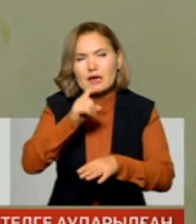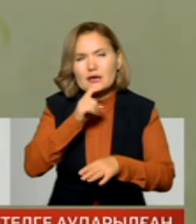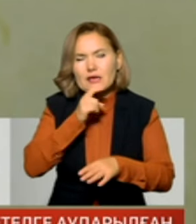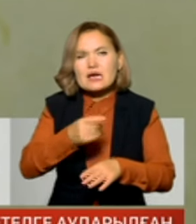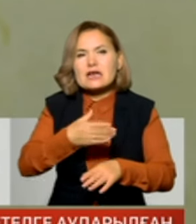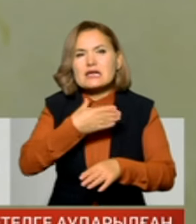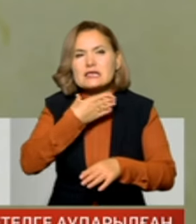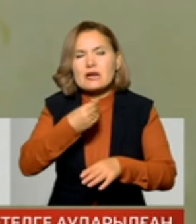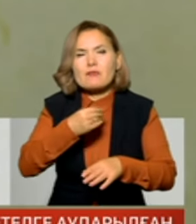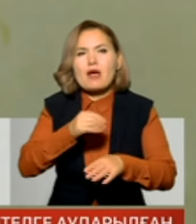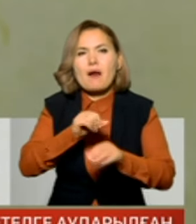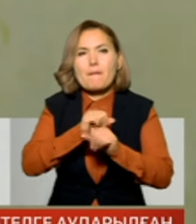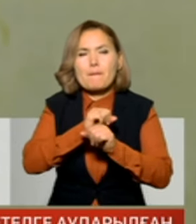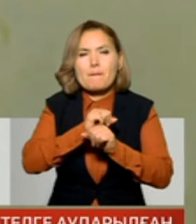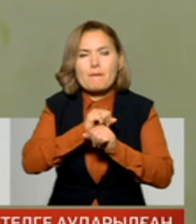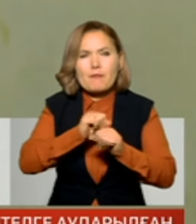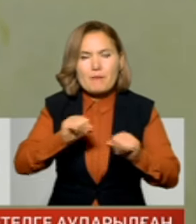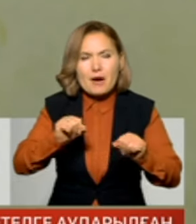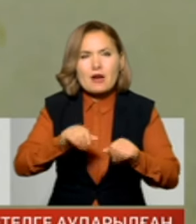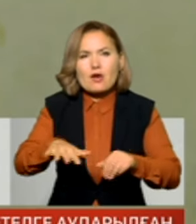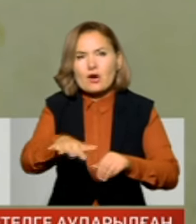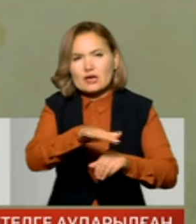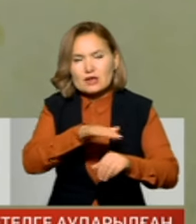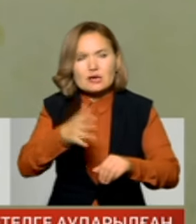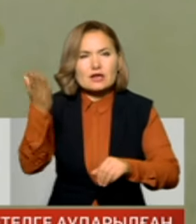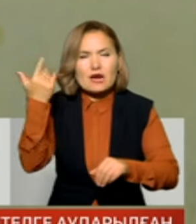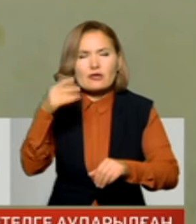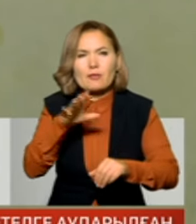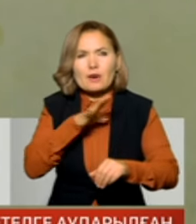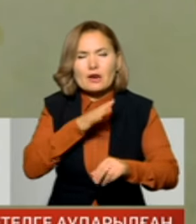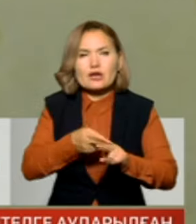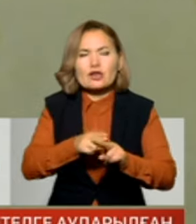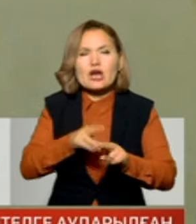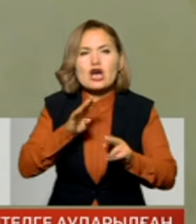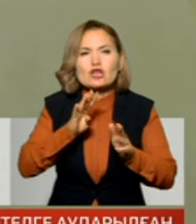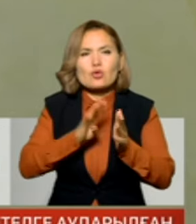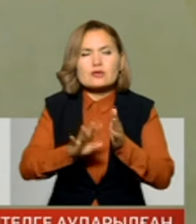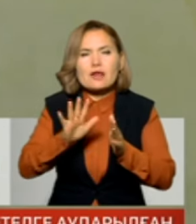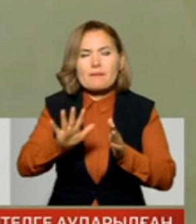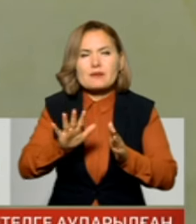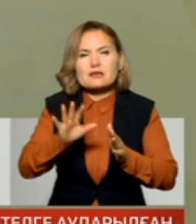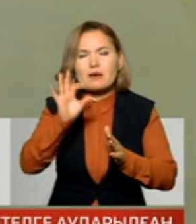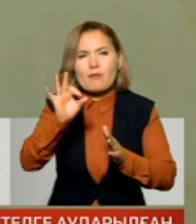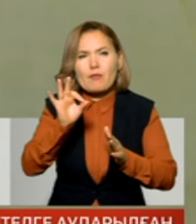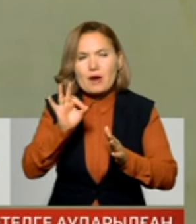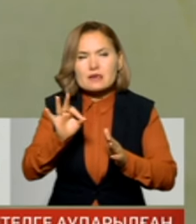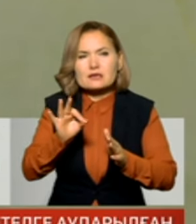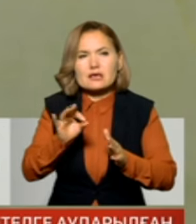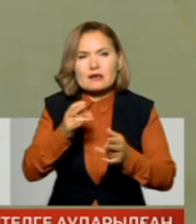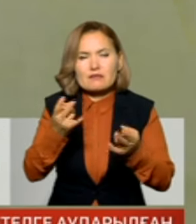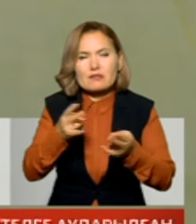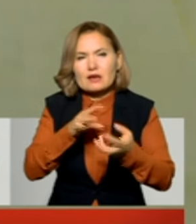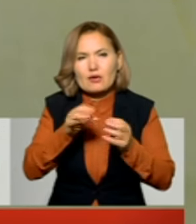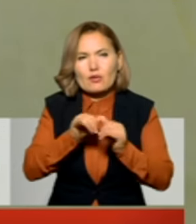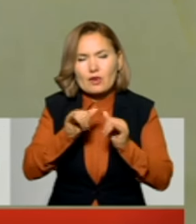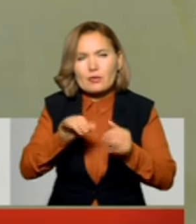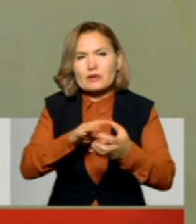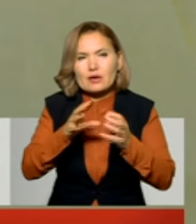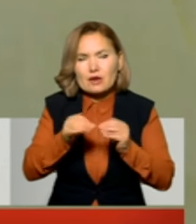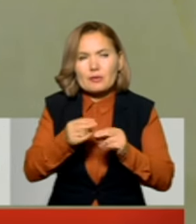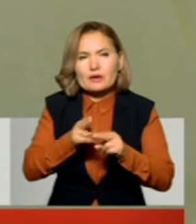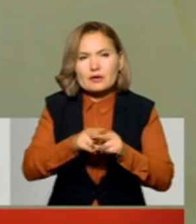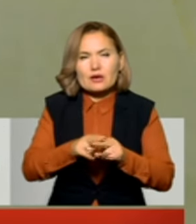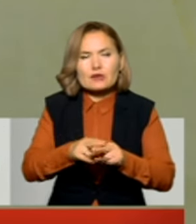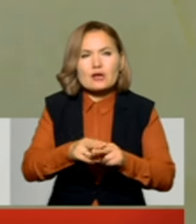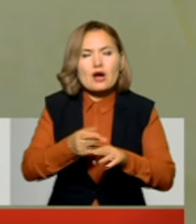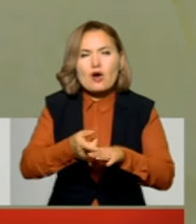ол бомбалар, яғни уран 235-ті 95%-ға шейін байыту керек. Ал атом электр станциясында отын